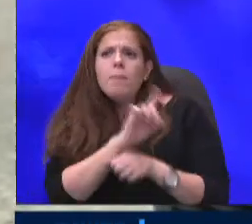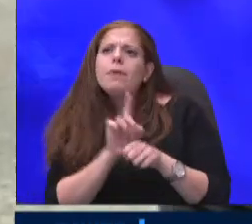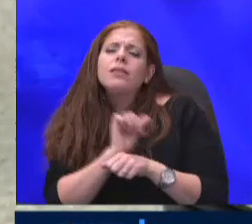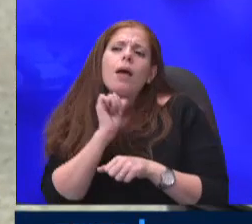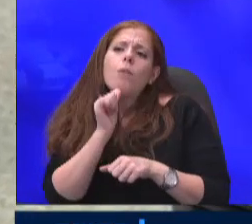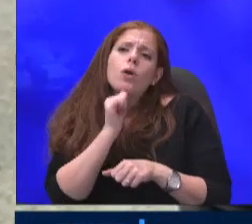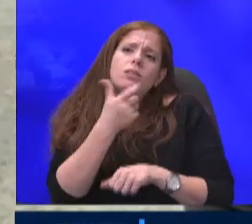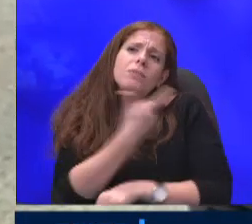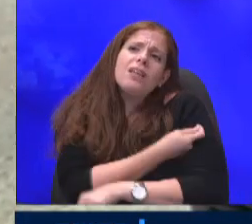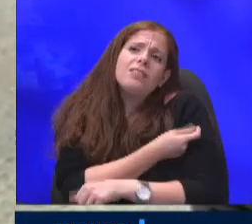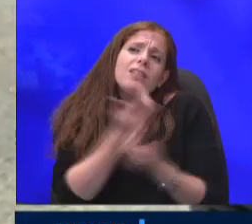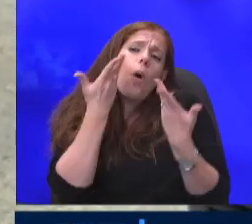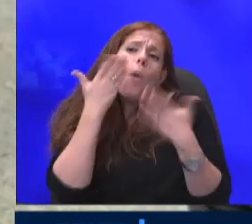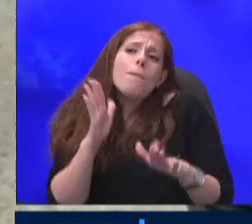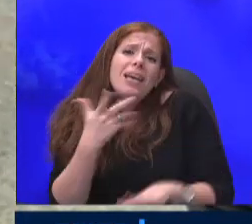עדיין את החיסון,